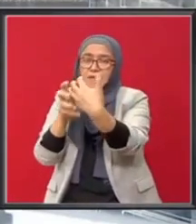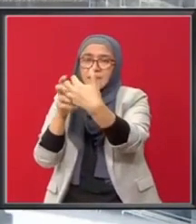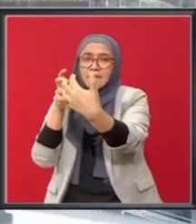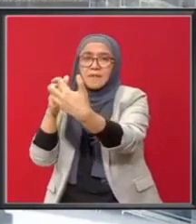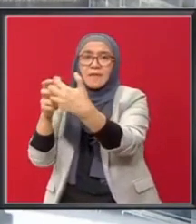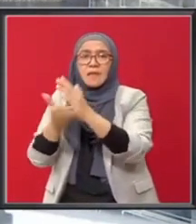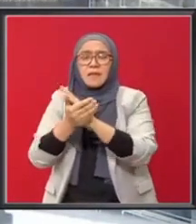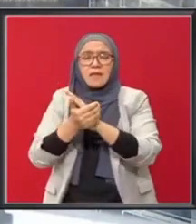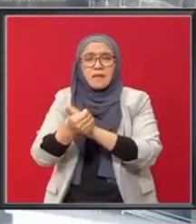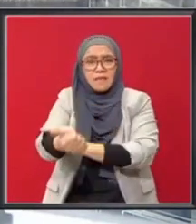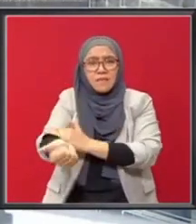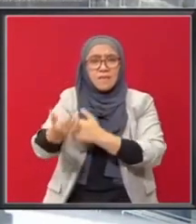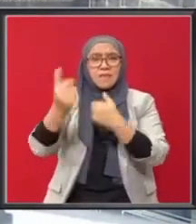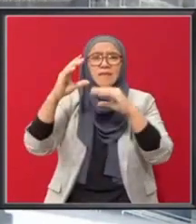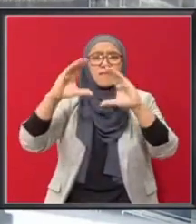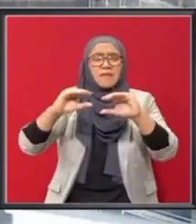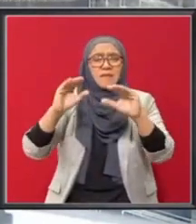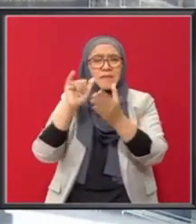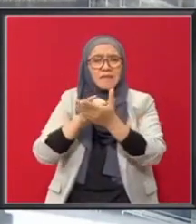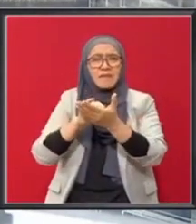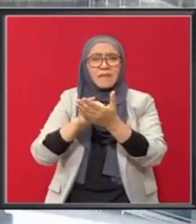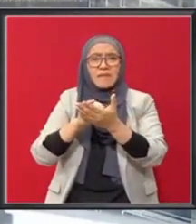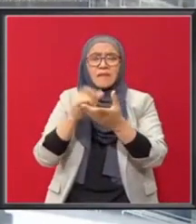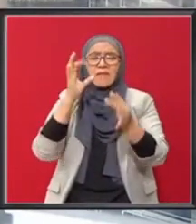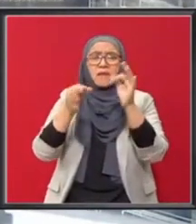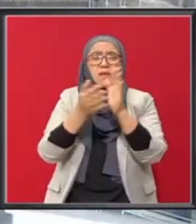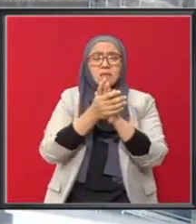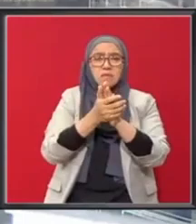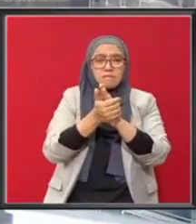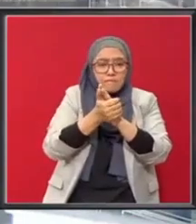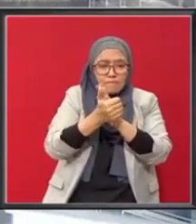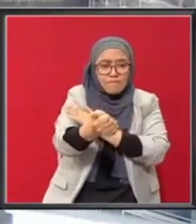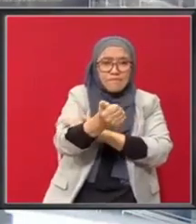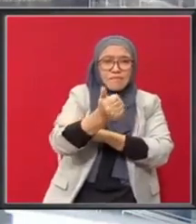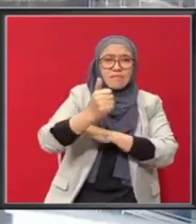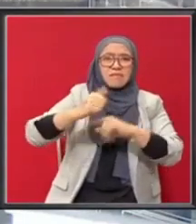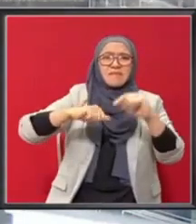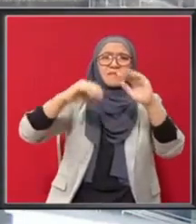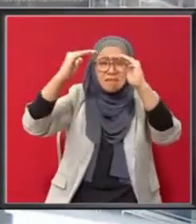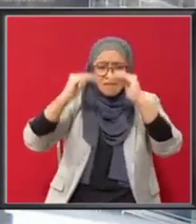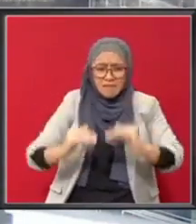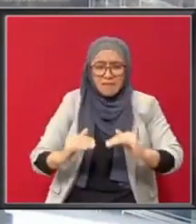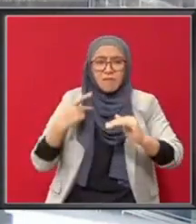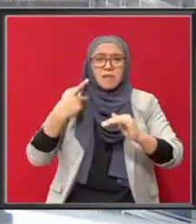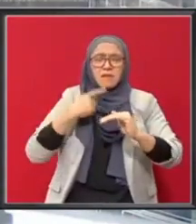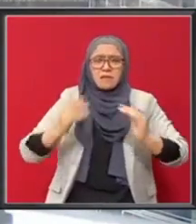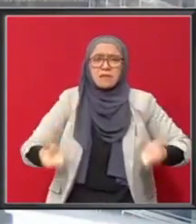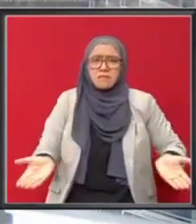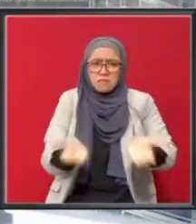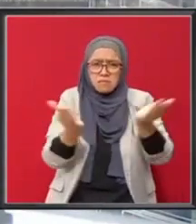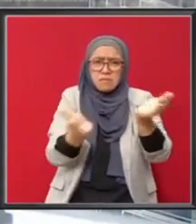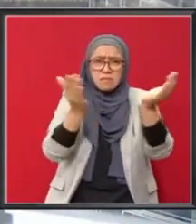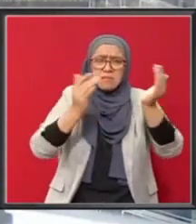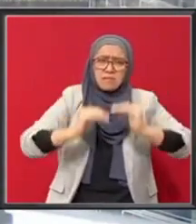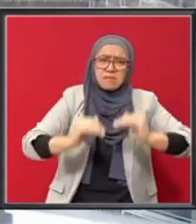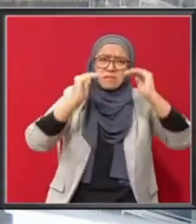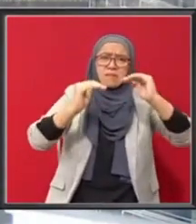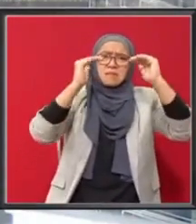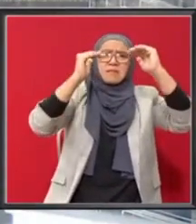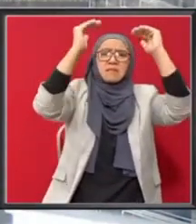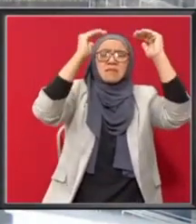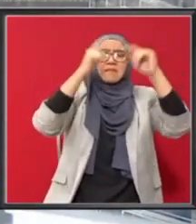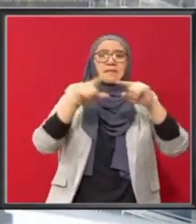softskill yang kita kalau kita melihat mereka ada softskill yang rendah kita akan bertingkah Camelia skill ataupun Rizky Link yang kita telah tahu